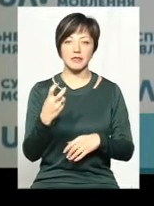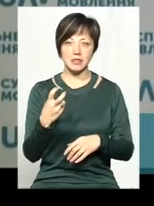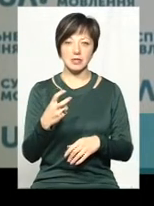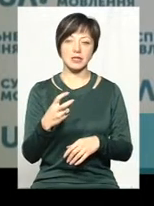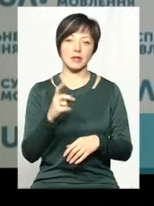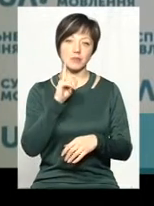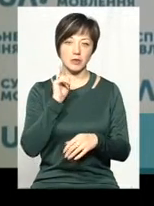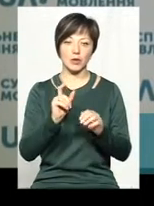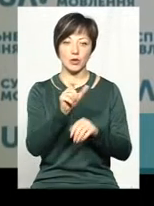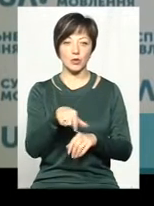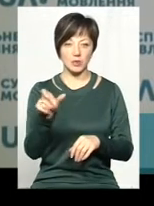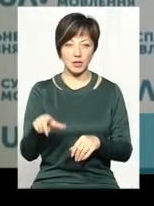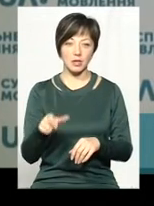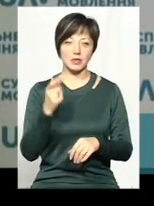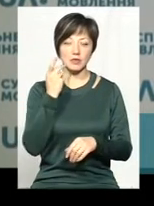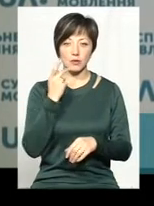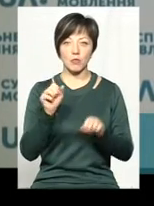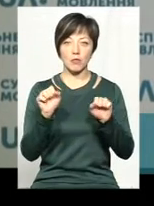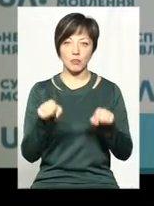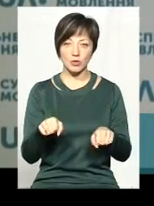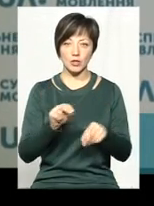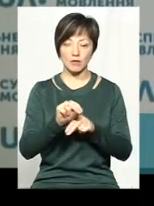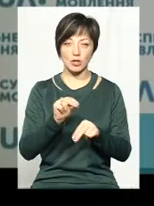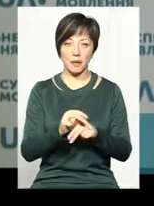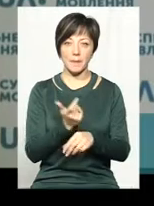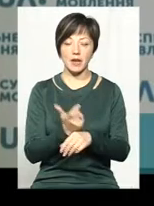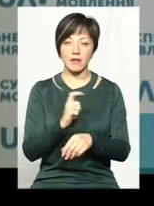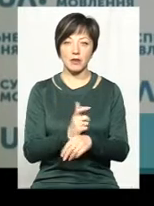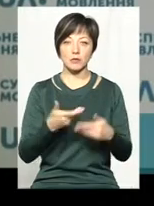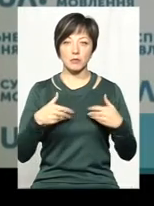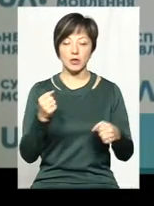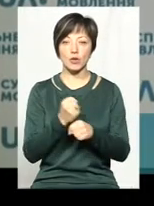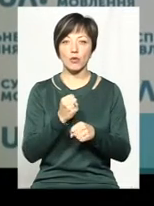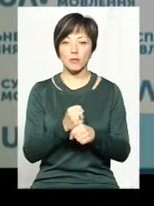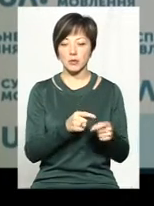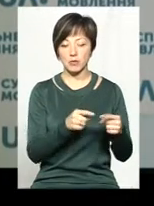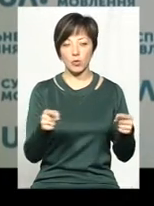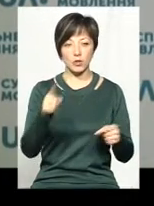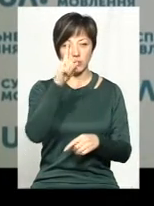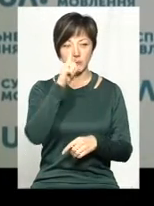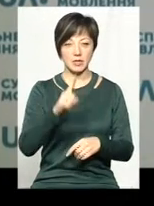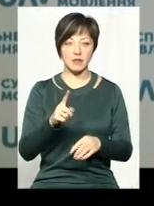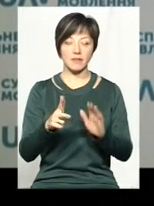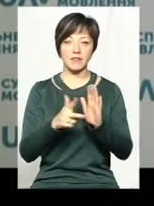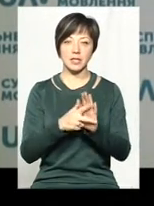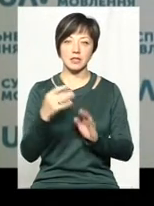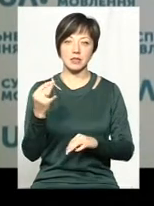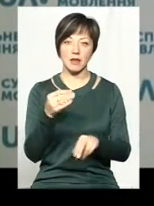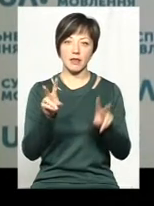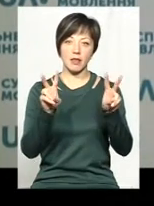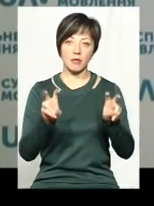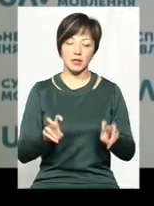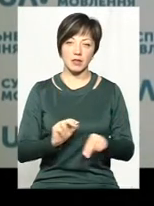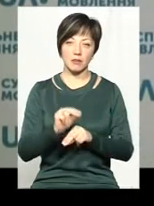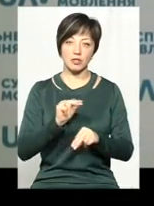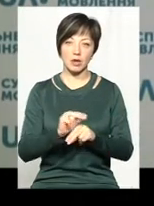підлітків, які за весь цей час мали змогу пройти це навчання. Переважно ми робимо школи протягом місяця, де є 8 цікавих тематичних